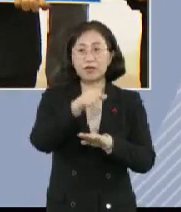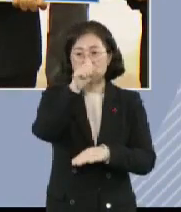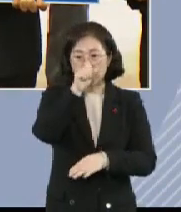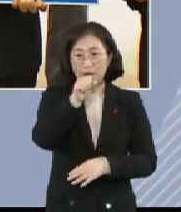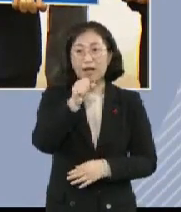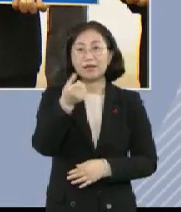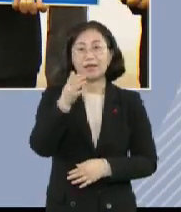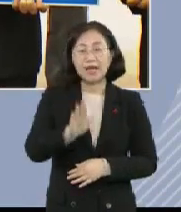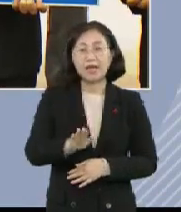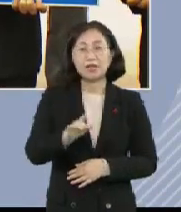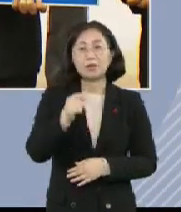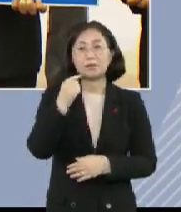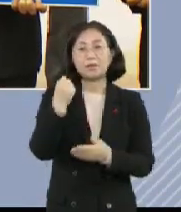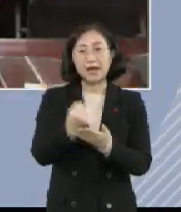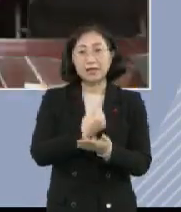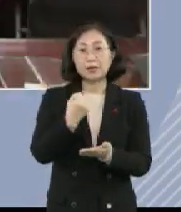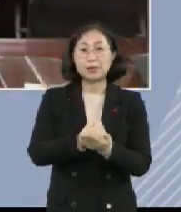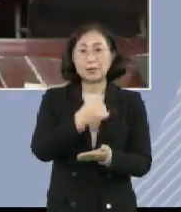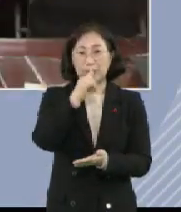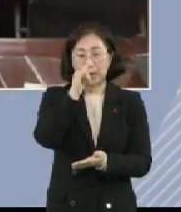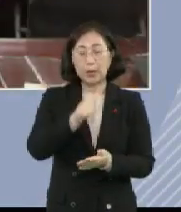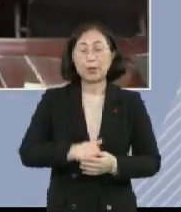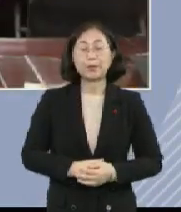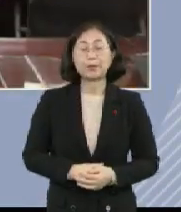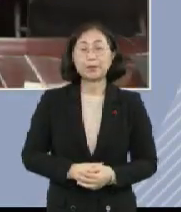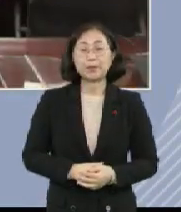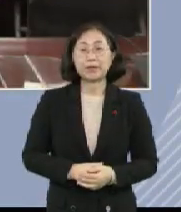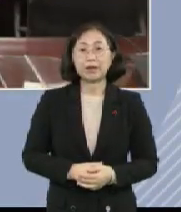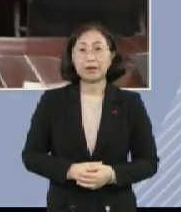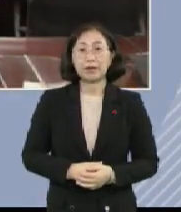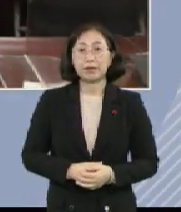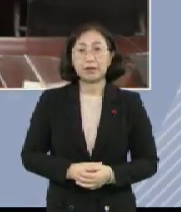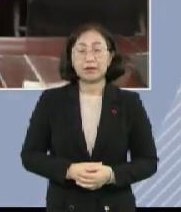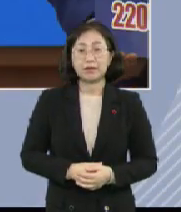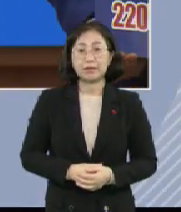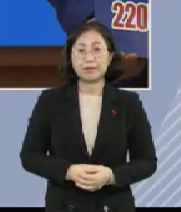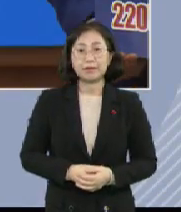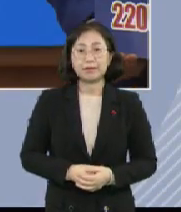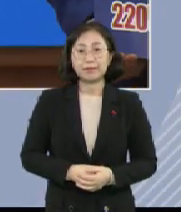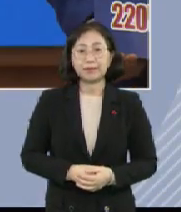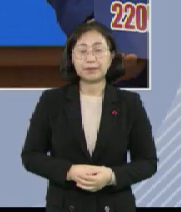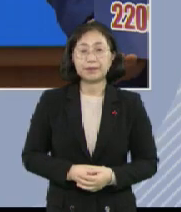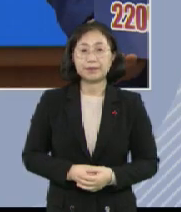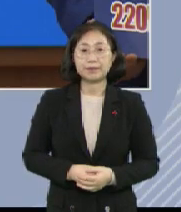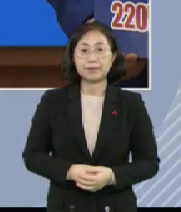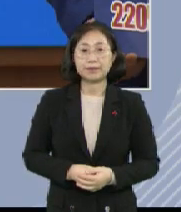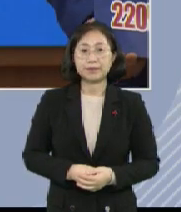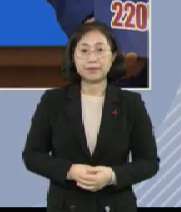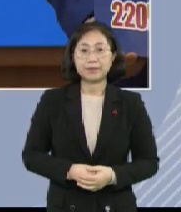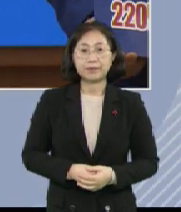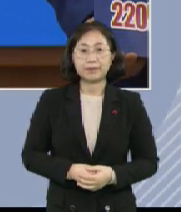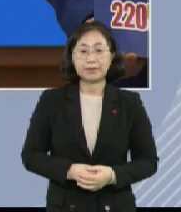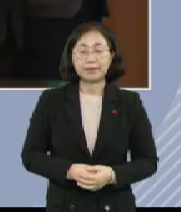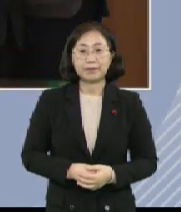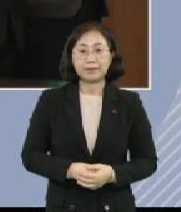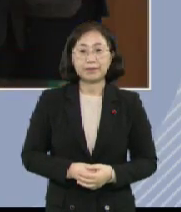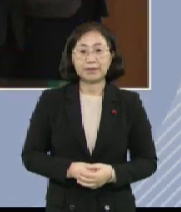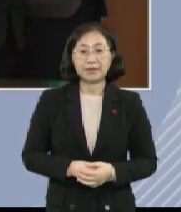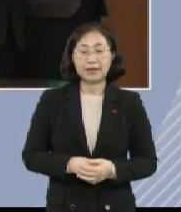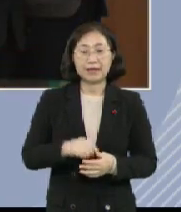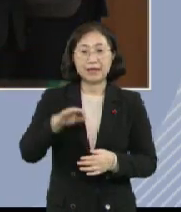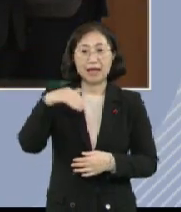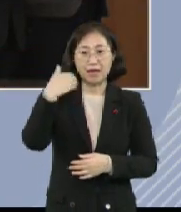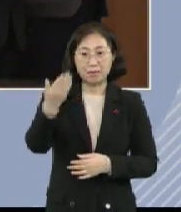많이 한 적이 있습니다. 이제 그럼에도 불구하고 현 정권에서 공공기관 이전이 안 돼서 참으로 아쉽다는 말씀을 드리는데요. 이제 다음 정권은